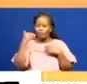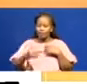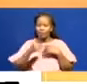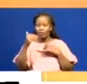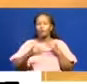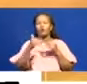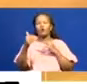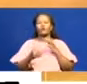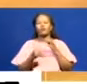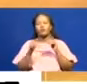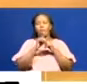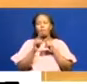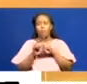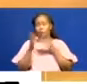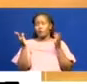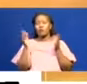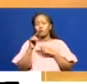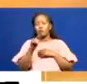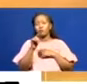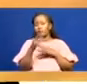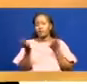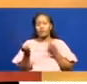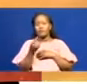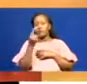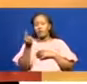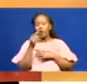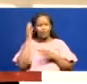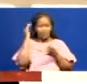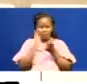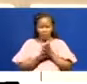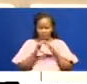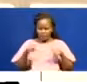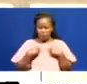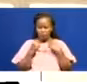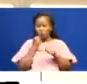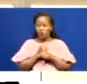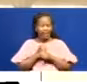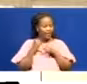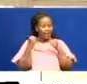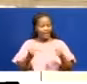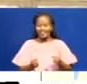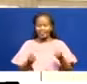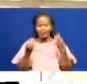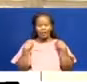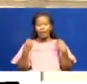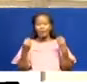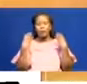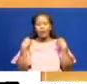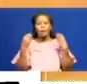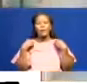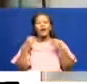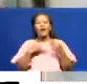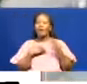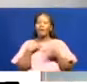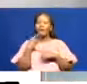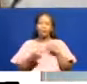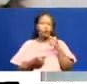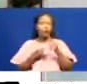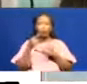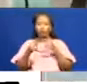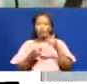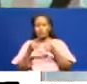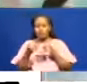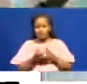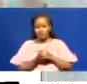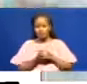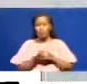become easy. Once, just train, believe in yourself, work hard. Training every day, consistency every day. Katika kitengo